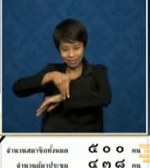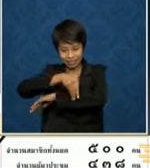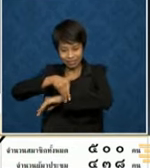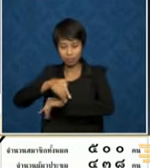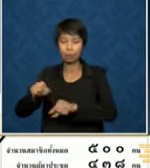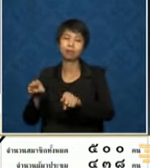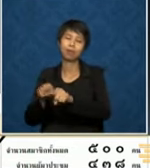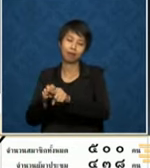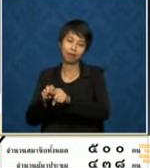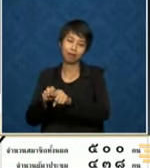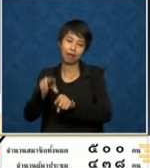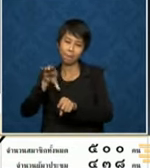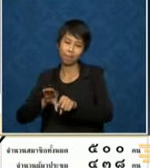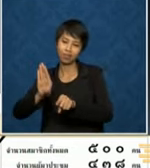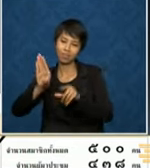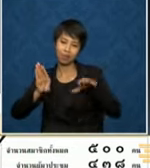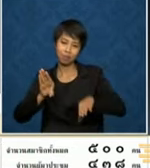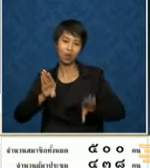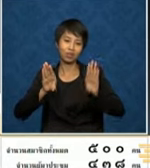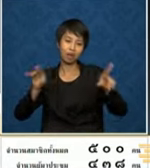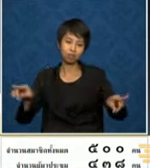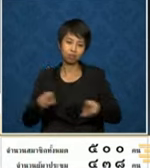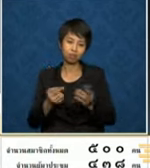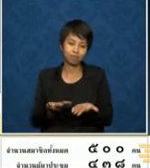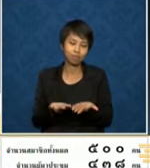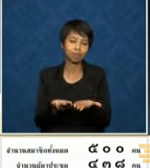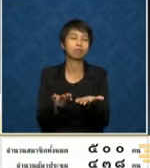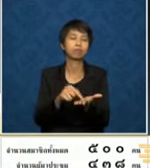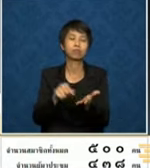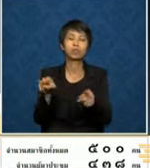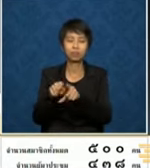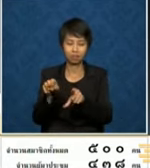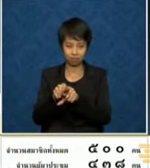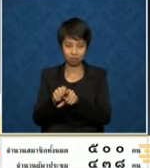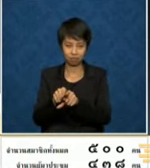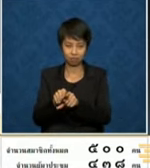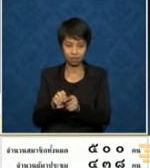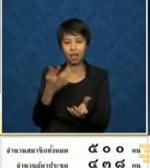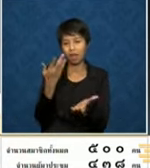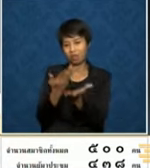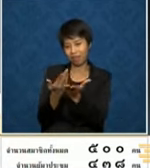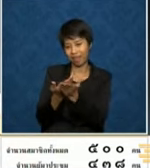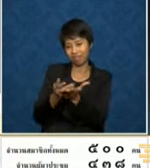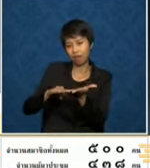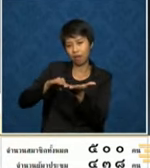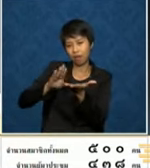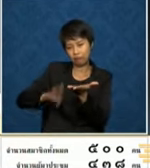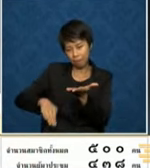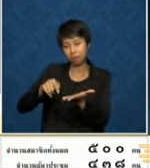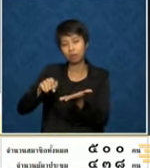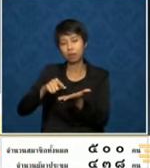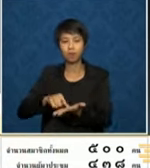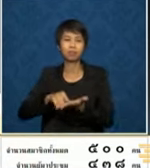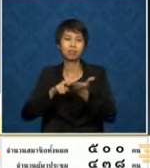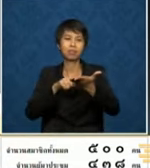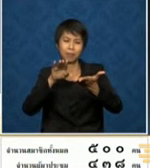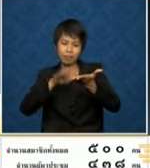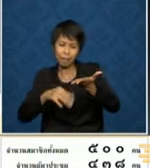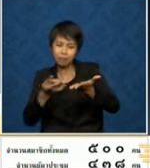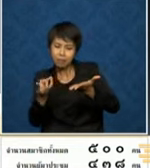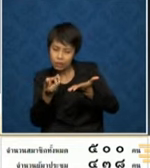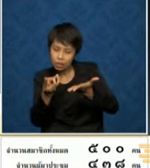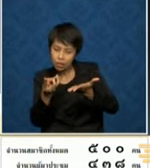ทมายื่นเป็นคู่เทียบให้ซึ่งกันและกันและที่สำคัญครับเสนอราคาต่ำกว่าวงเงินที่ได้รับงบประมาณเพียงเล็กน้อยครับท่าน